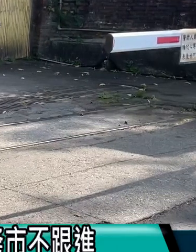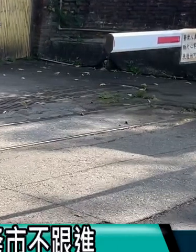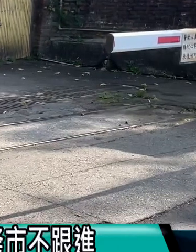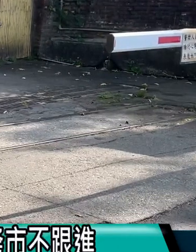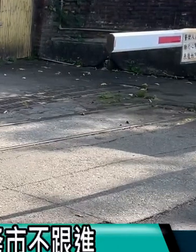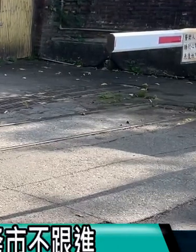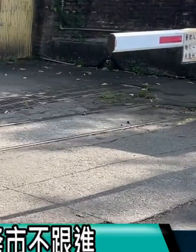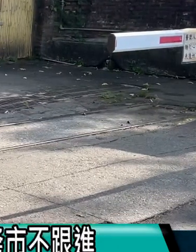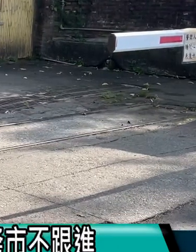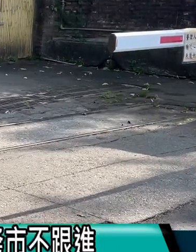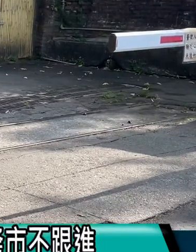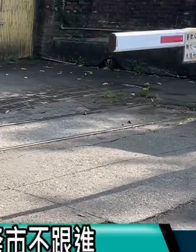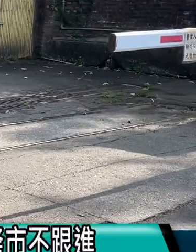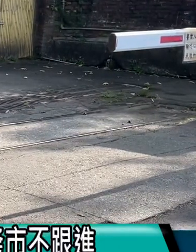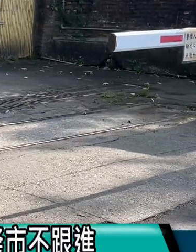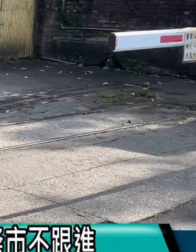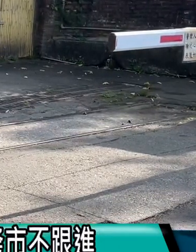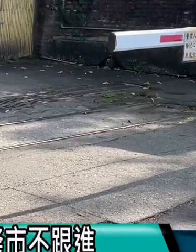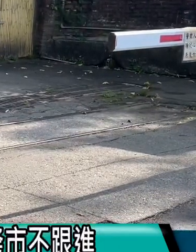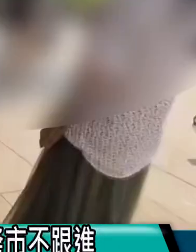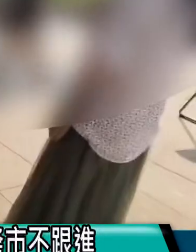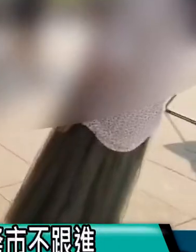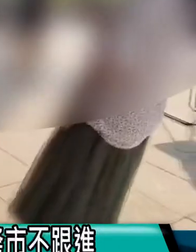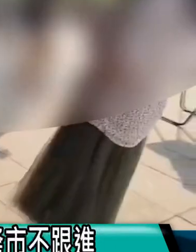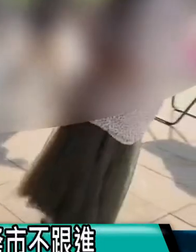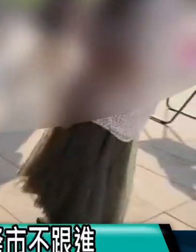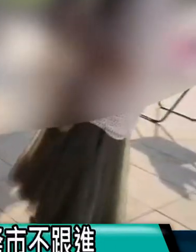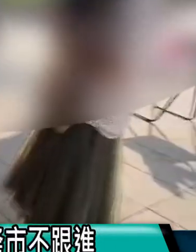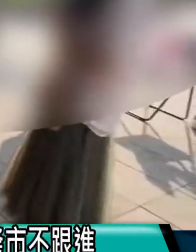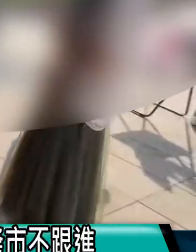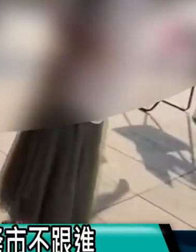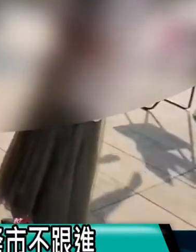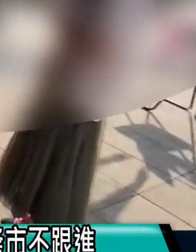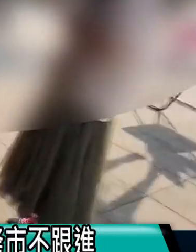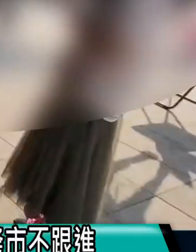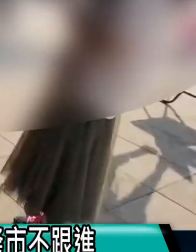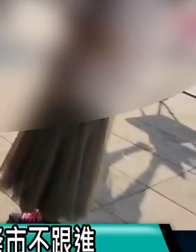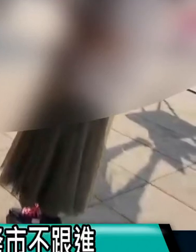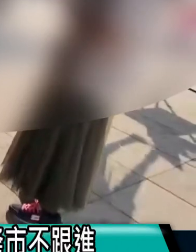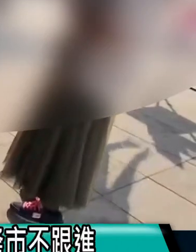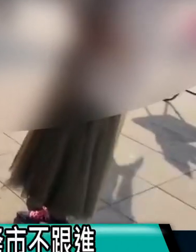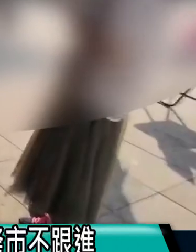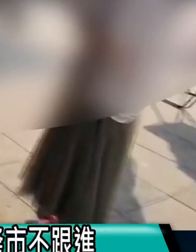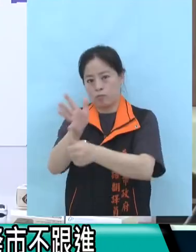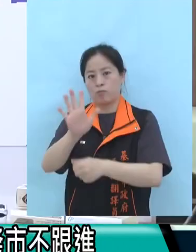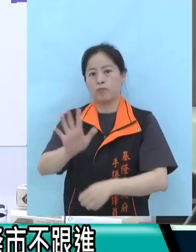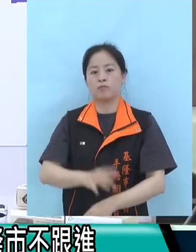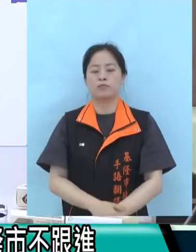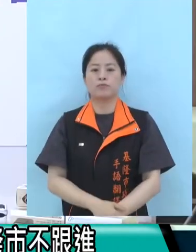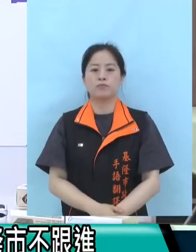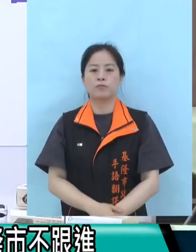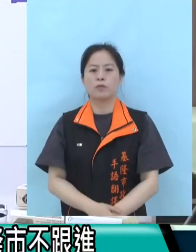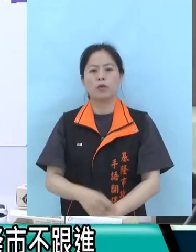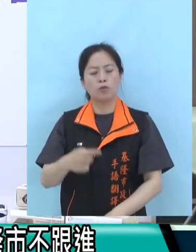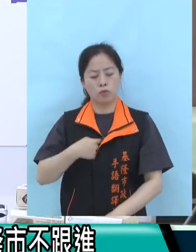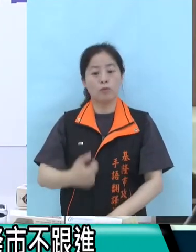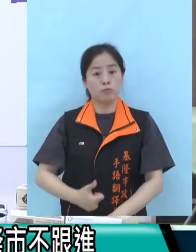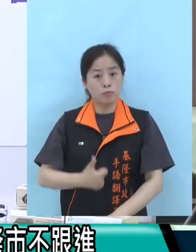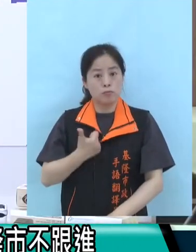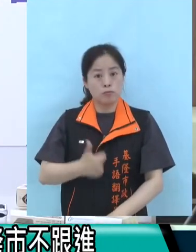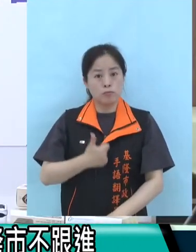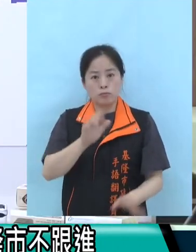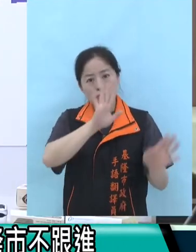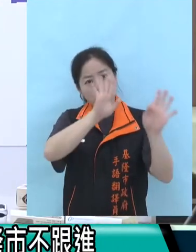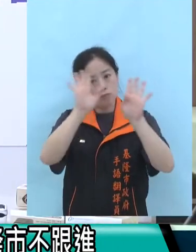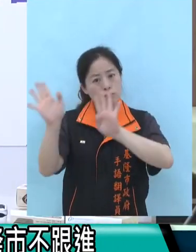市国高中从25日起推动远距教学，市长林佑昌也给出了答案。 我们实际的一个